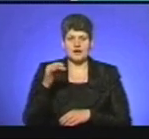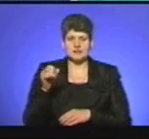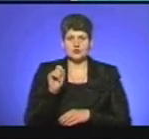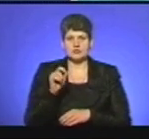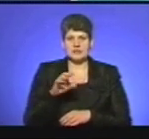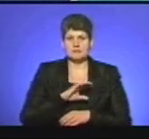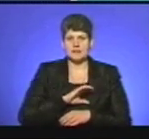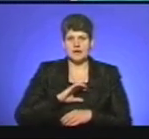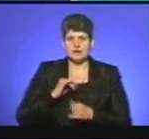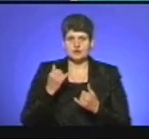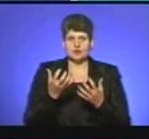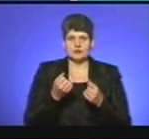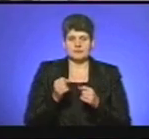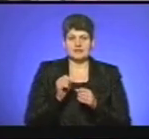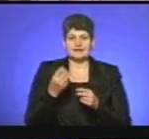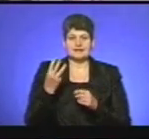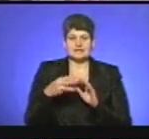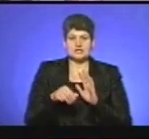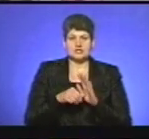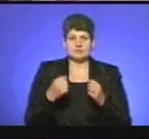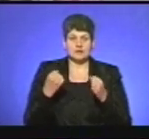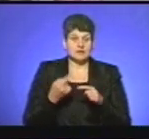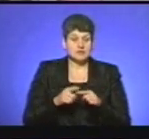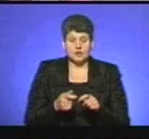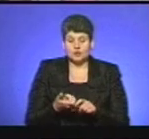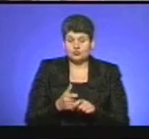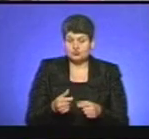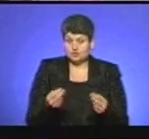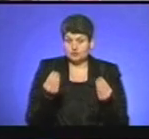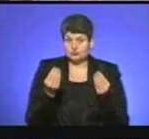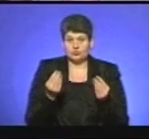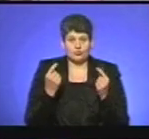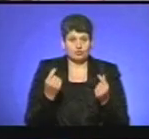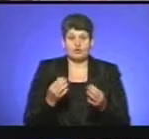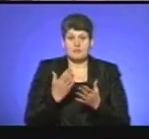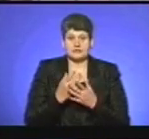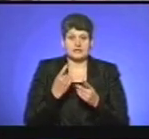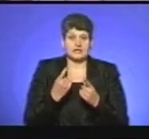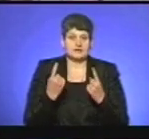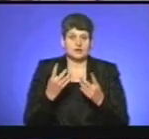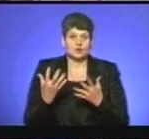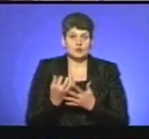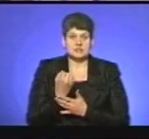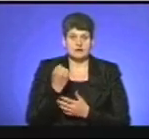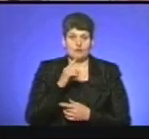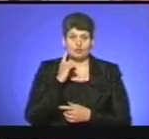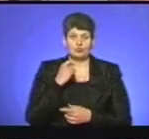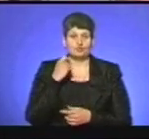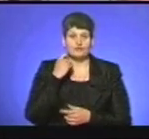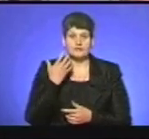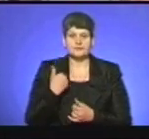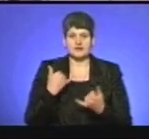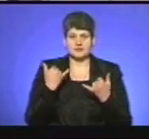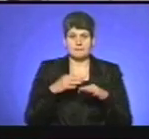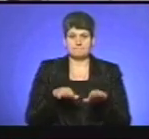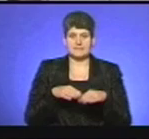сьогодні отримали 36 спортсменів. Це дуже круто мати такі досягнення в такому молодому віці. Я зараз тільки що